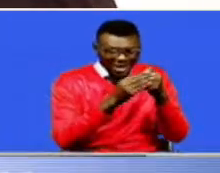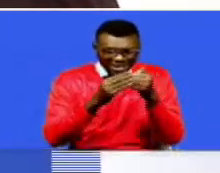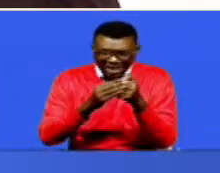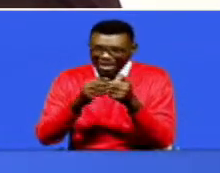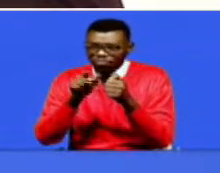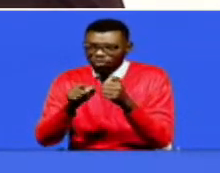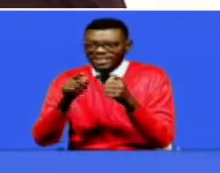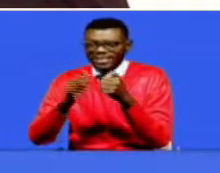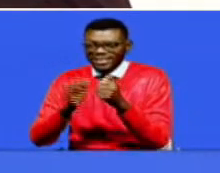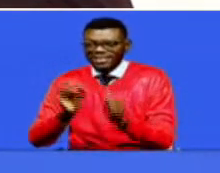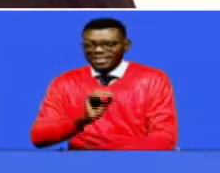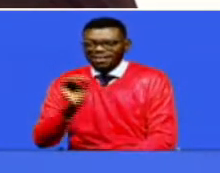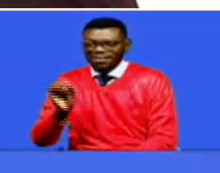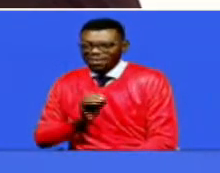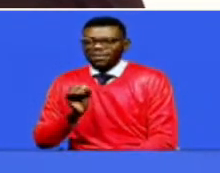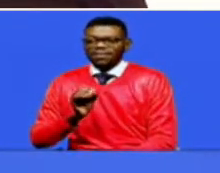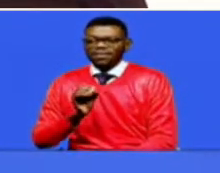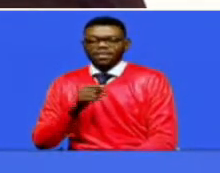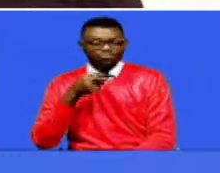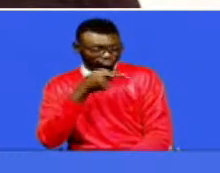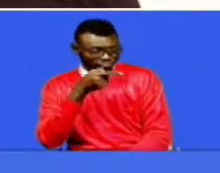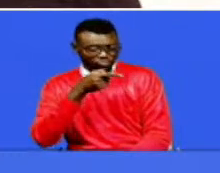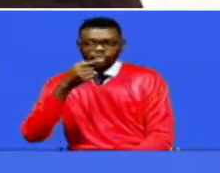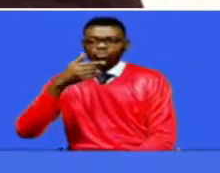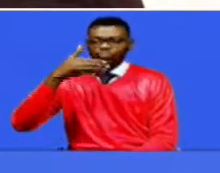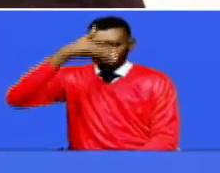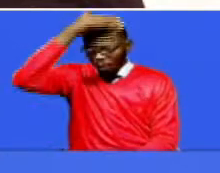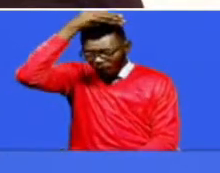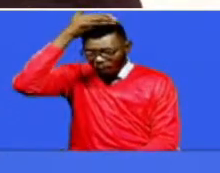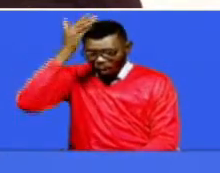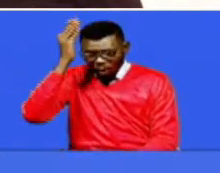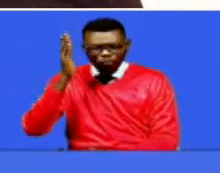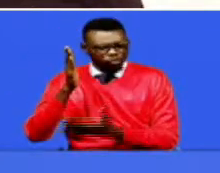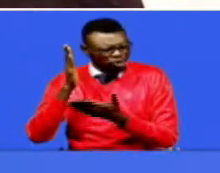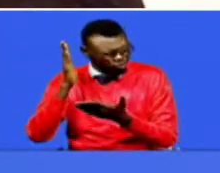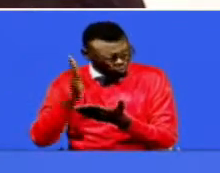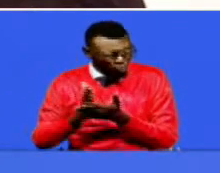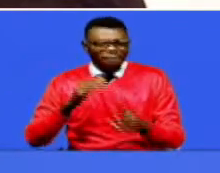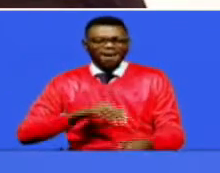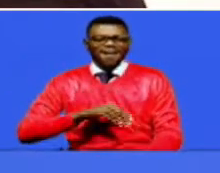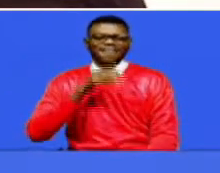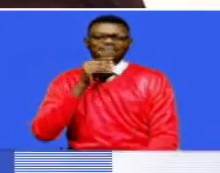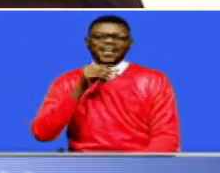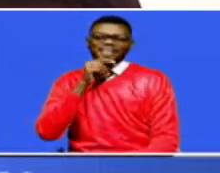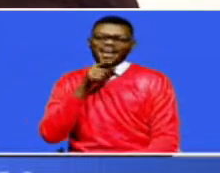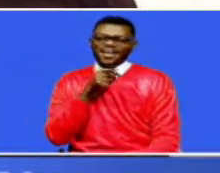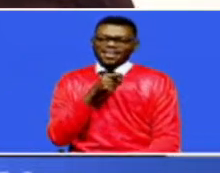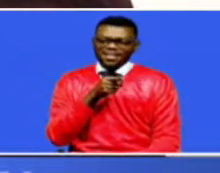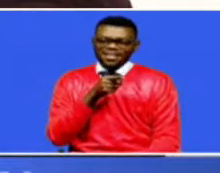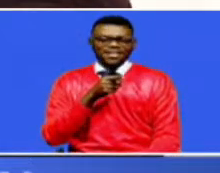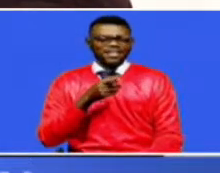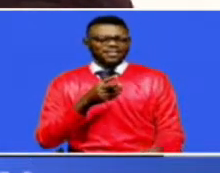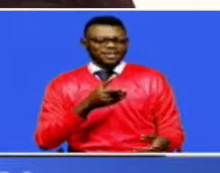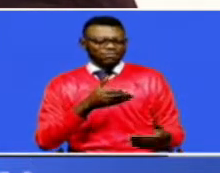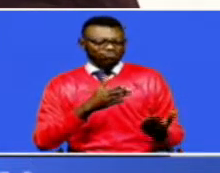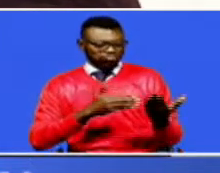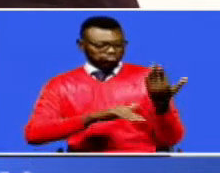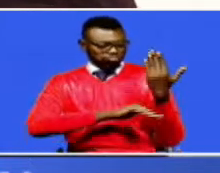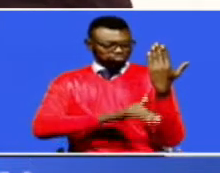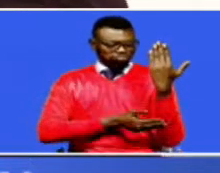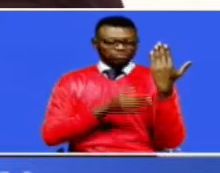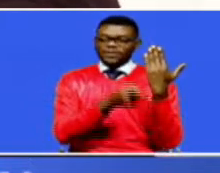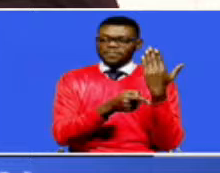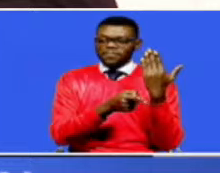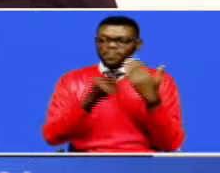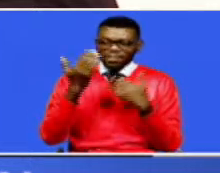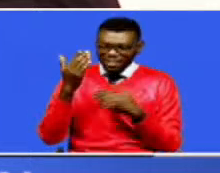99.99%+ more chances that Zakaria Okoth Obado is the biological father to the donor of the DNA generated